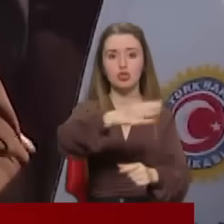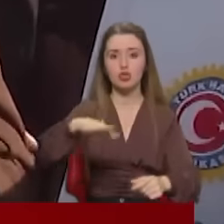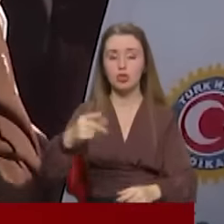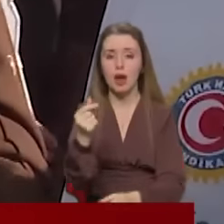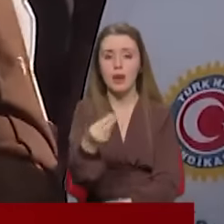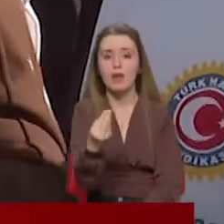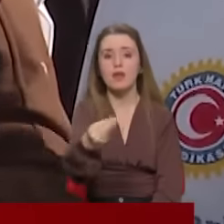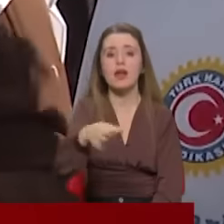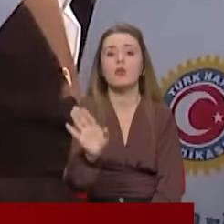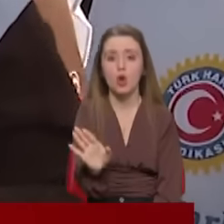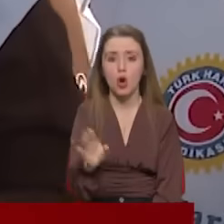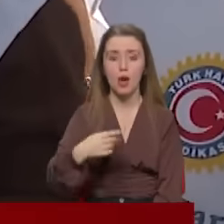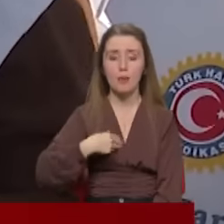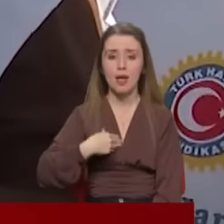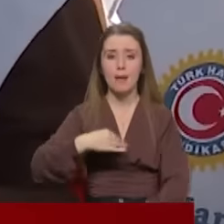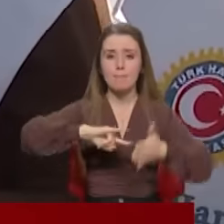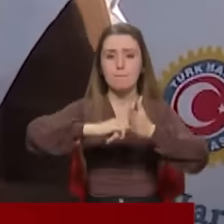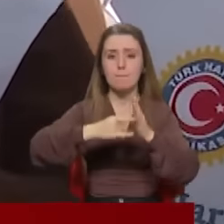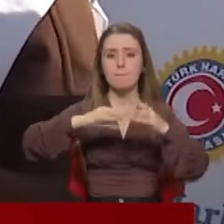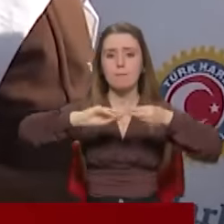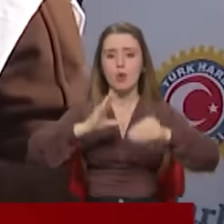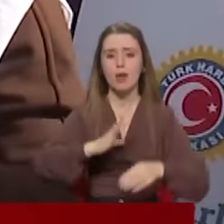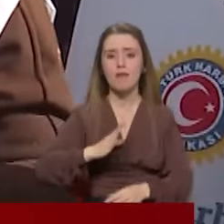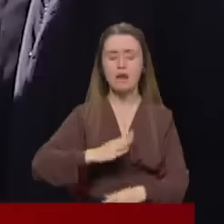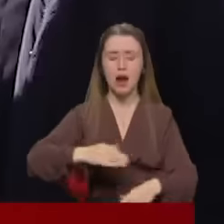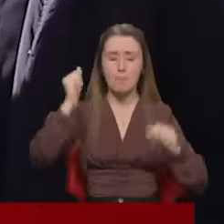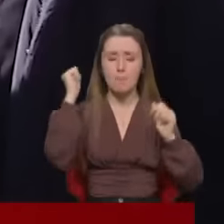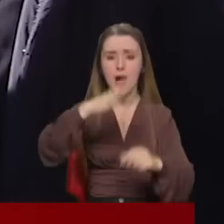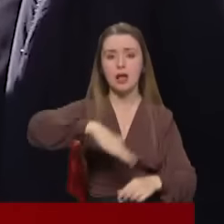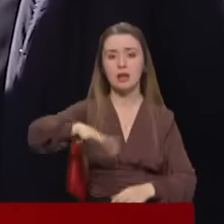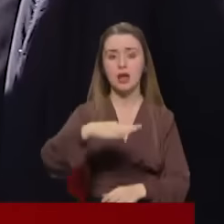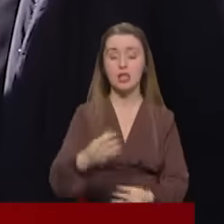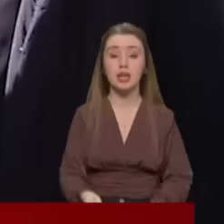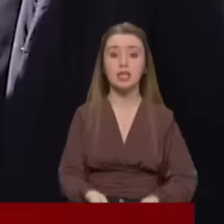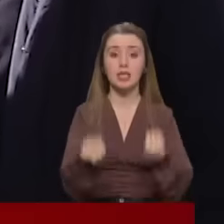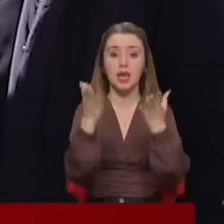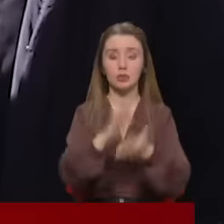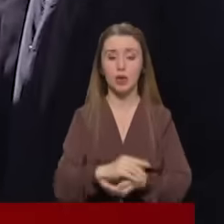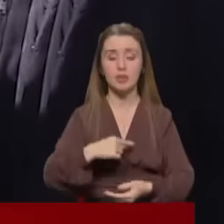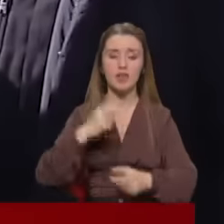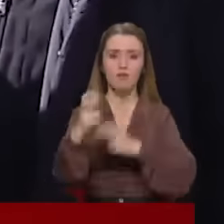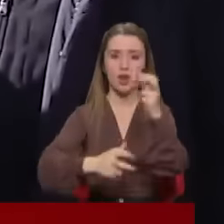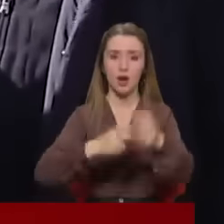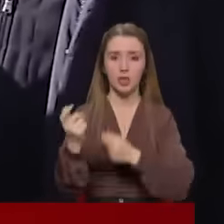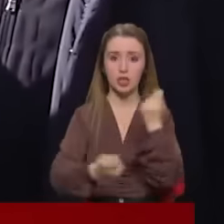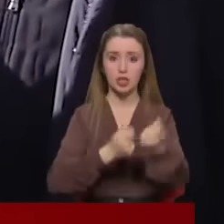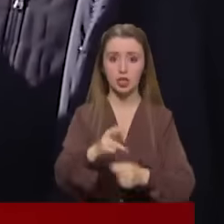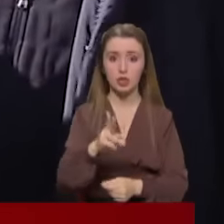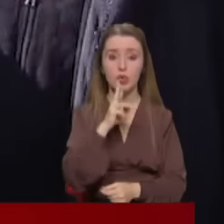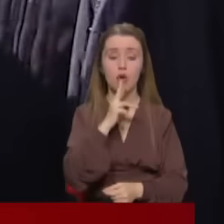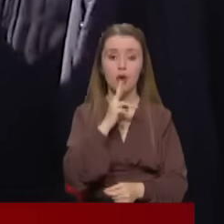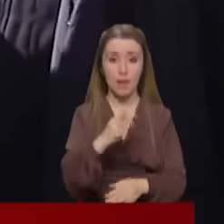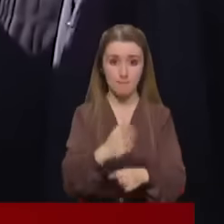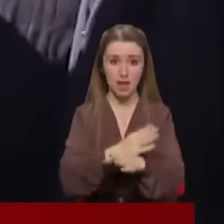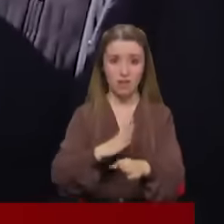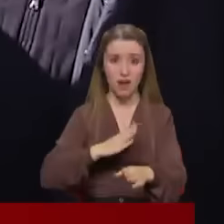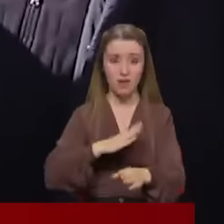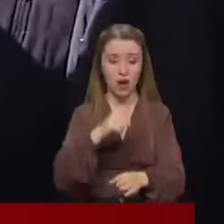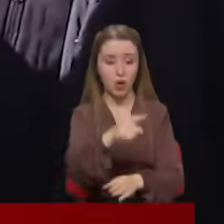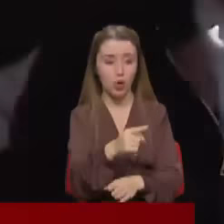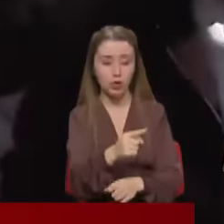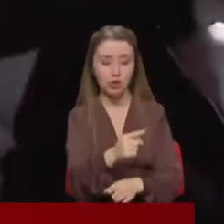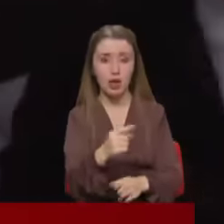veremeyen, evlerinde geçim derdi olan, mutfaklarında ateş yanan insanlarız. MSB'ye bağlı bir fabrikada çalışıyorum. Öğlen çıkan meyveyi bir yaşındaki